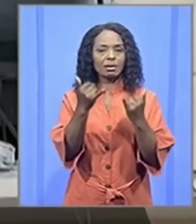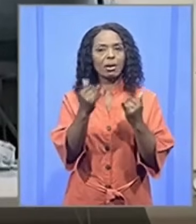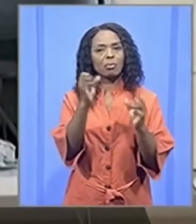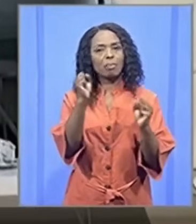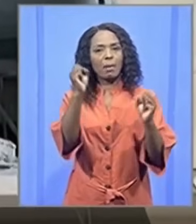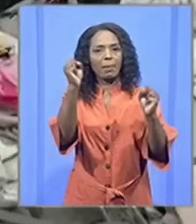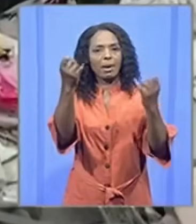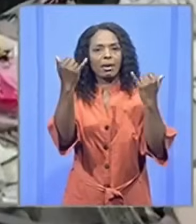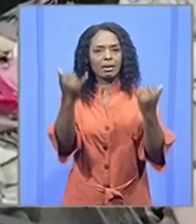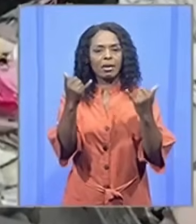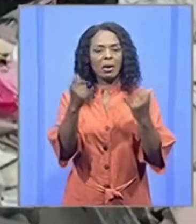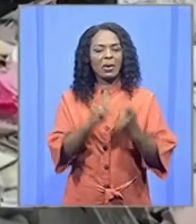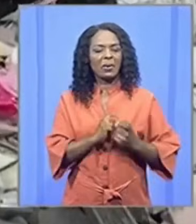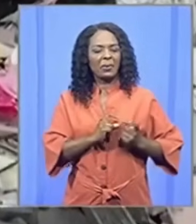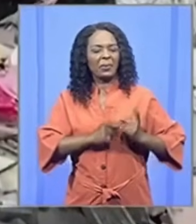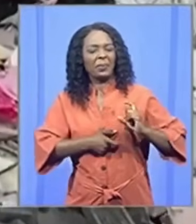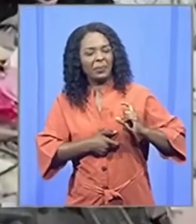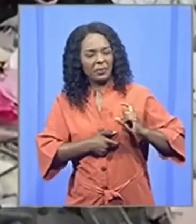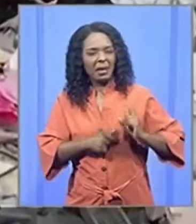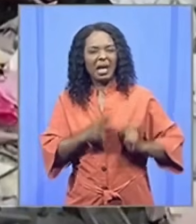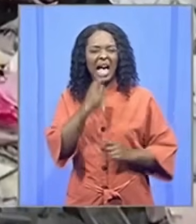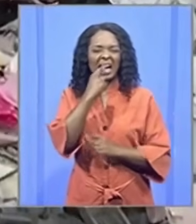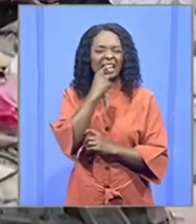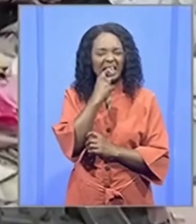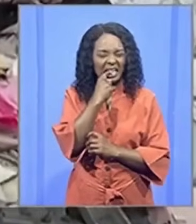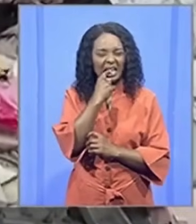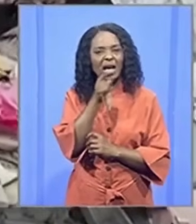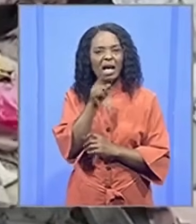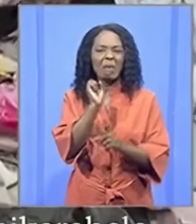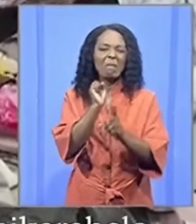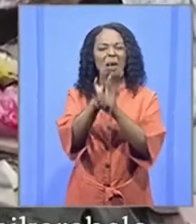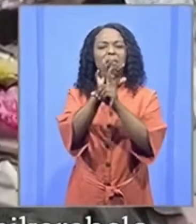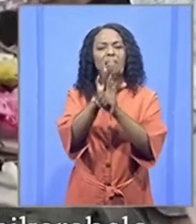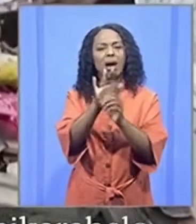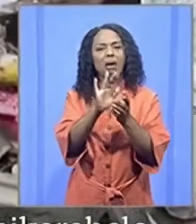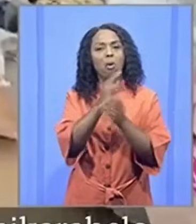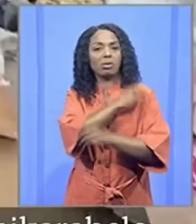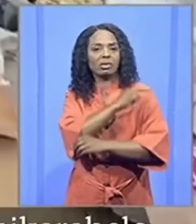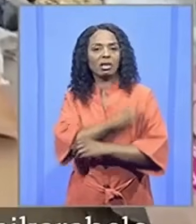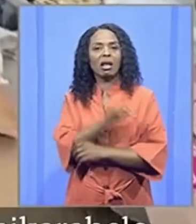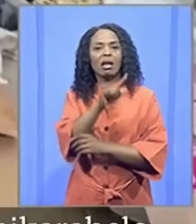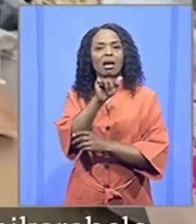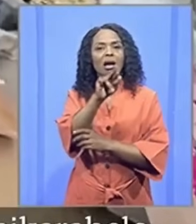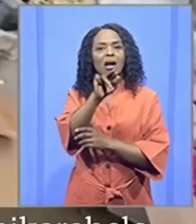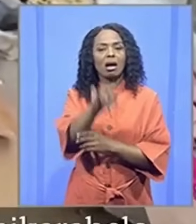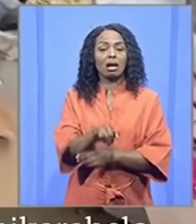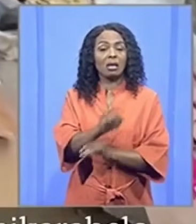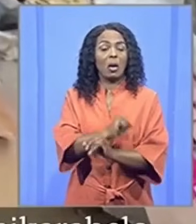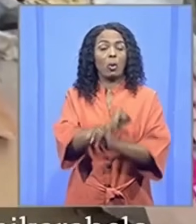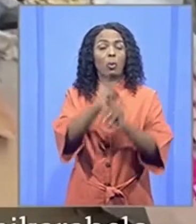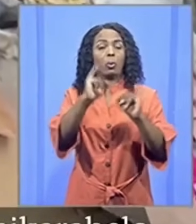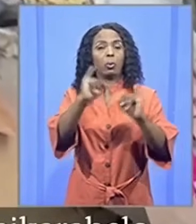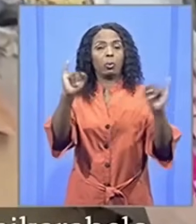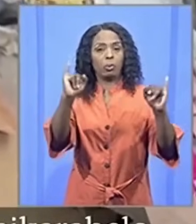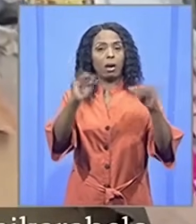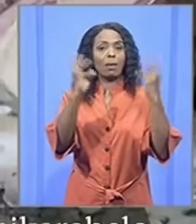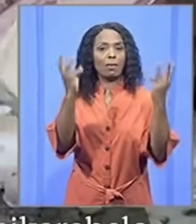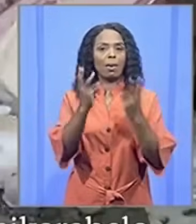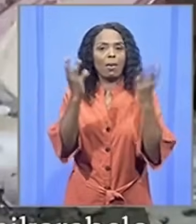go garola matswalo tša tlhaselo ya bookelo bja Gaza ka pomo ga di ješe bontši di wela mo setšhaba